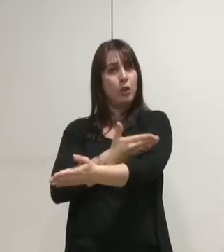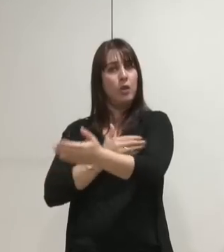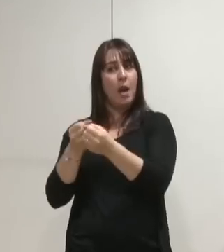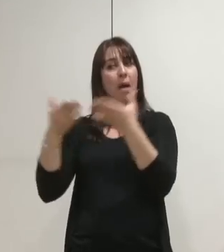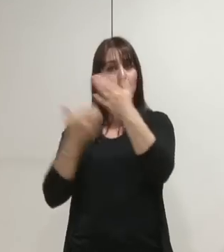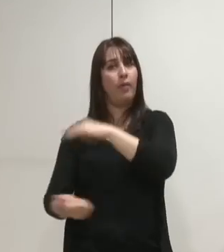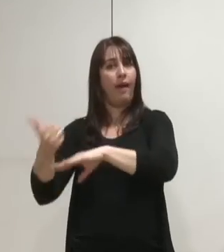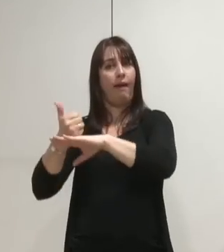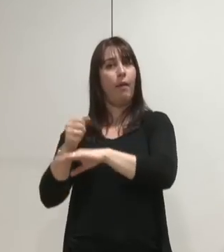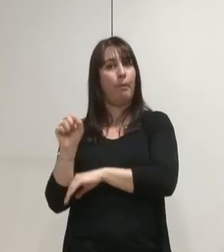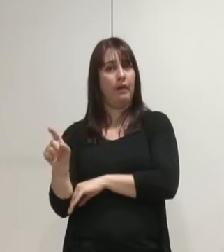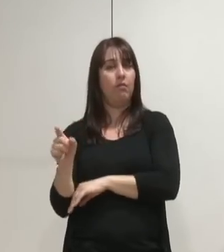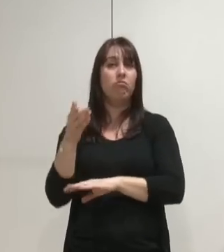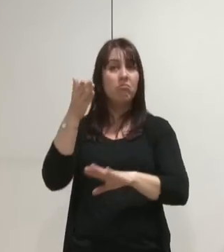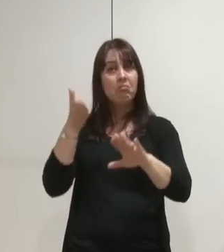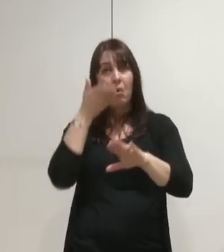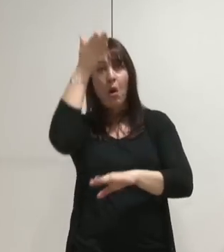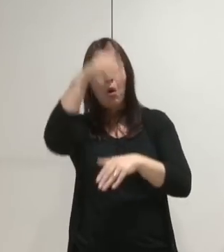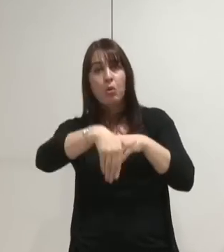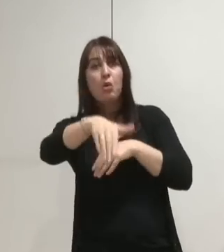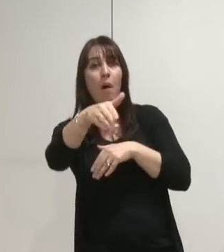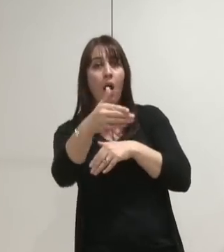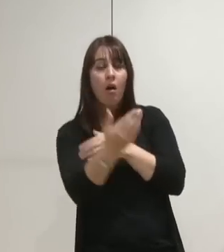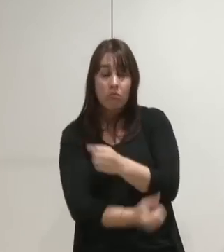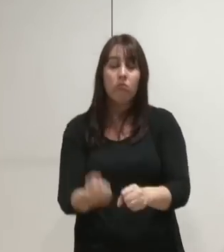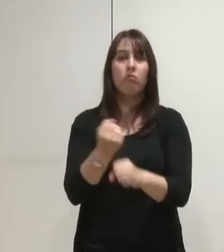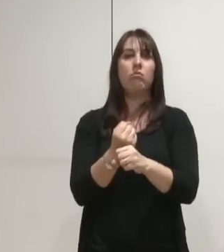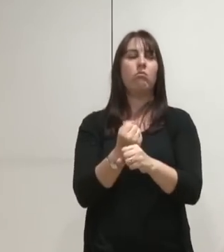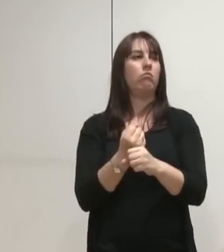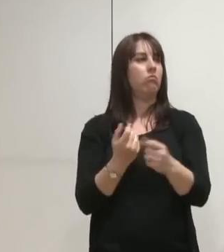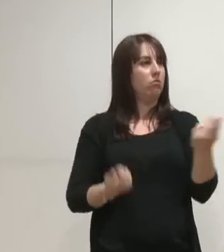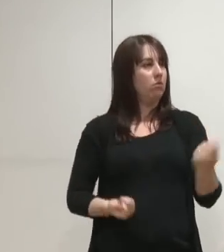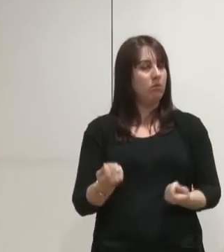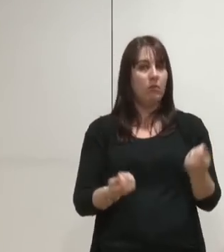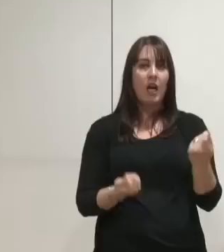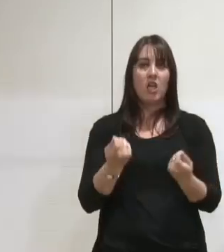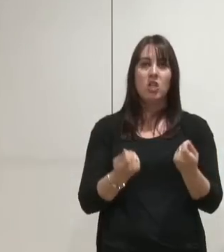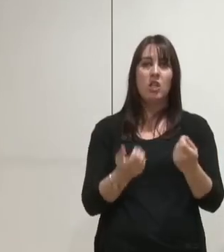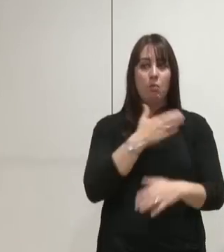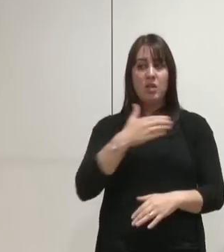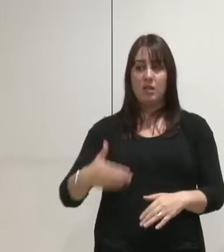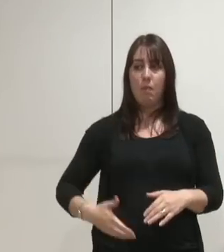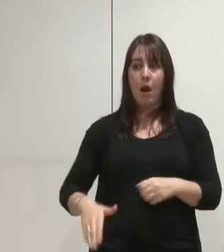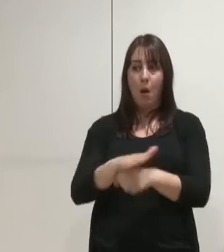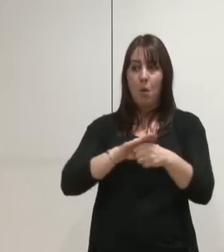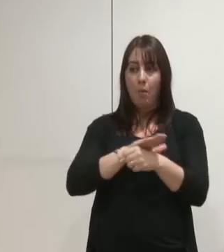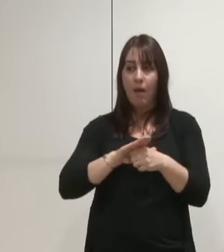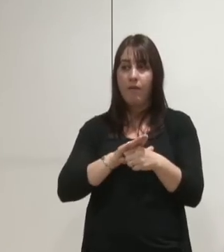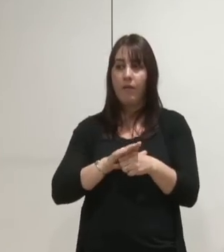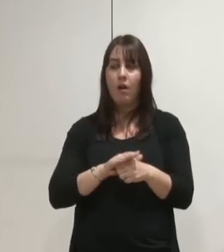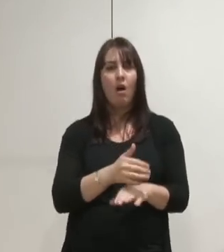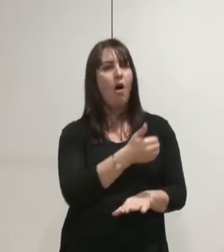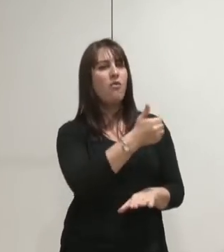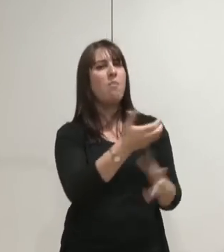majoritaire demain une régie municipale de plein exercice pas la régie croupion que vous